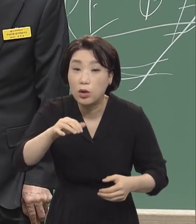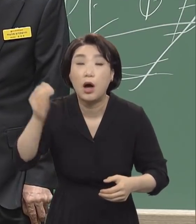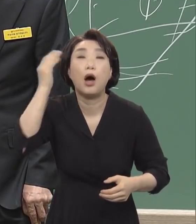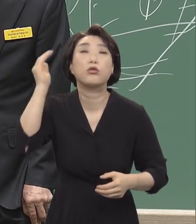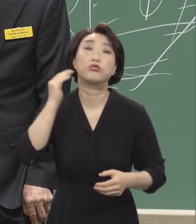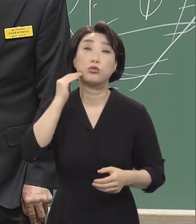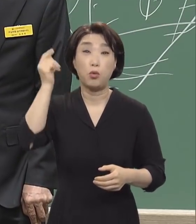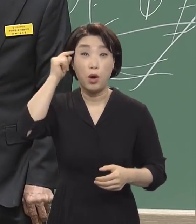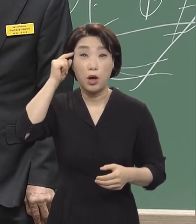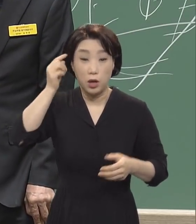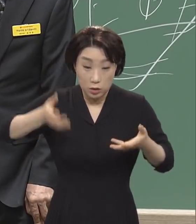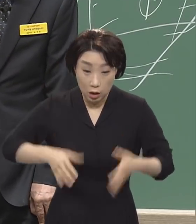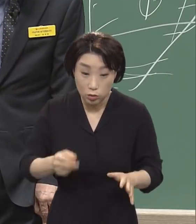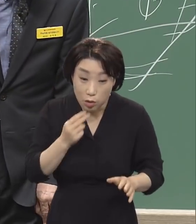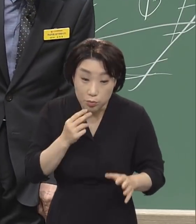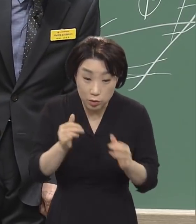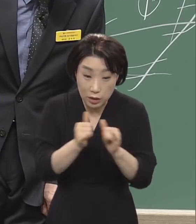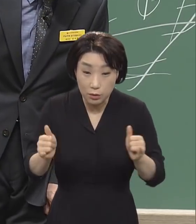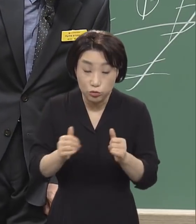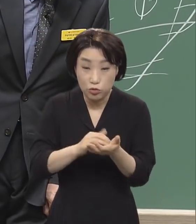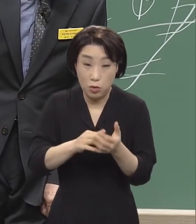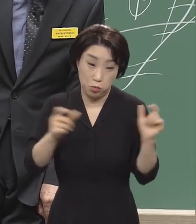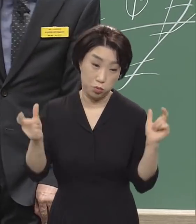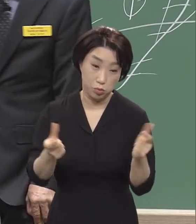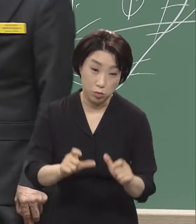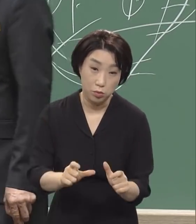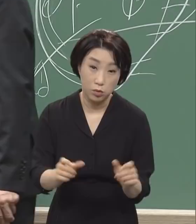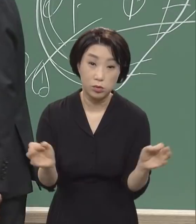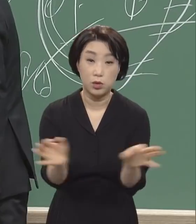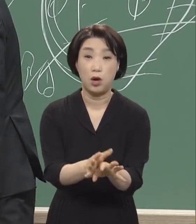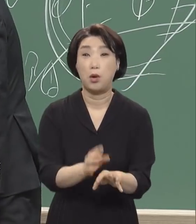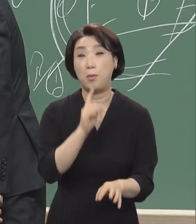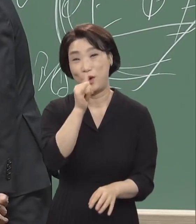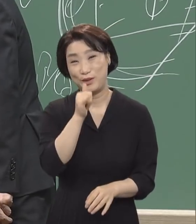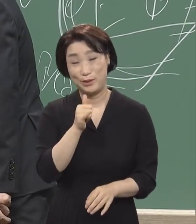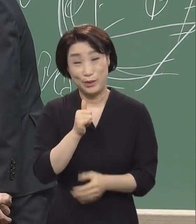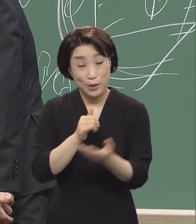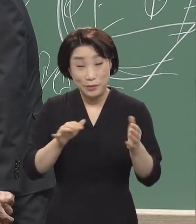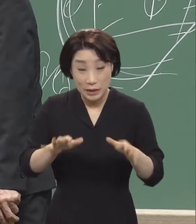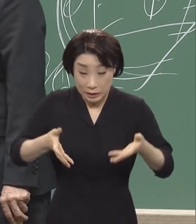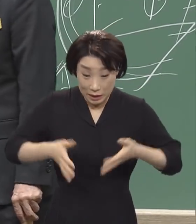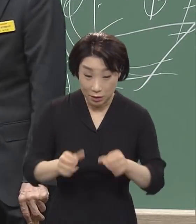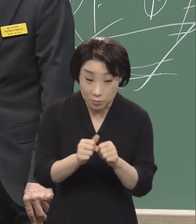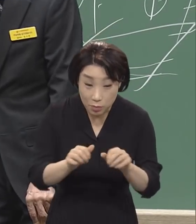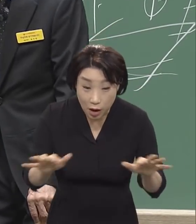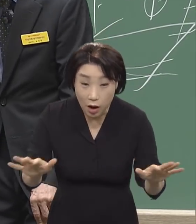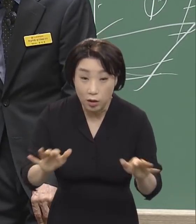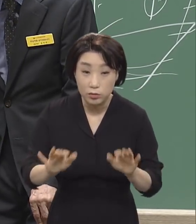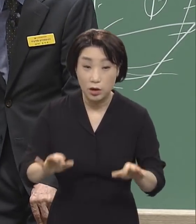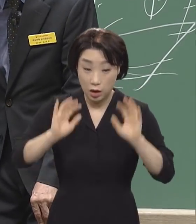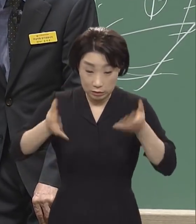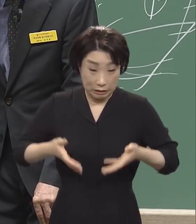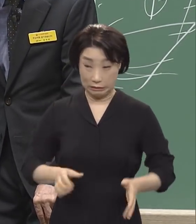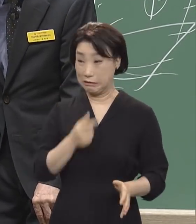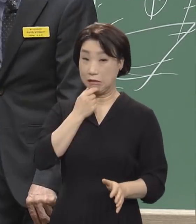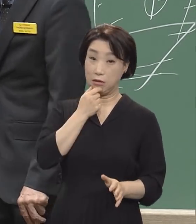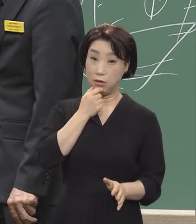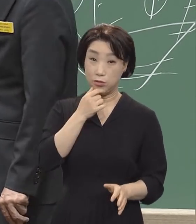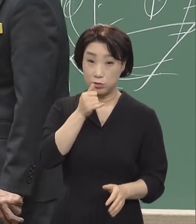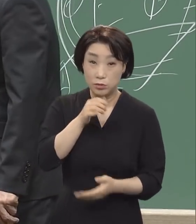왜? 인구가 없어서. 없어서 사라진대요. 생육하고 번성하라는데 아기를 안 낳는다.